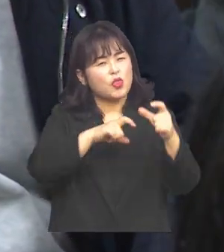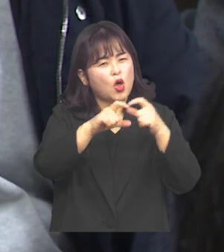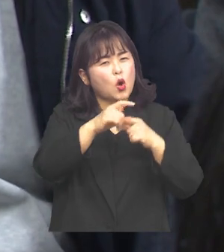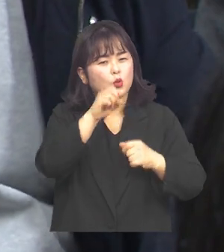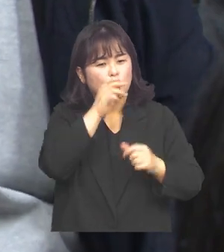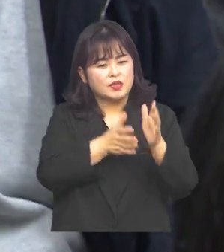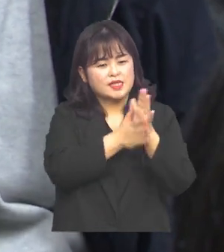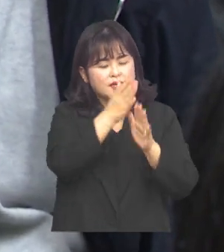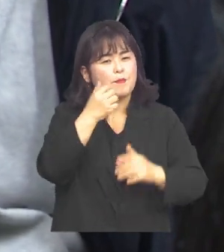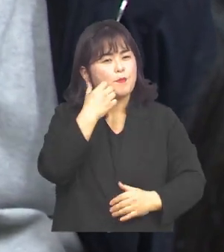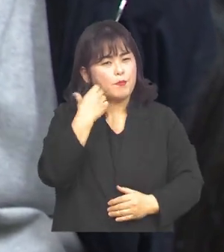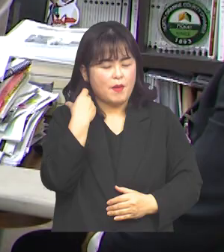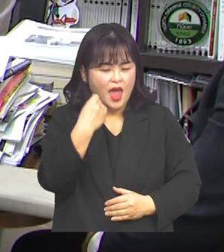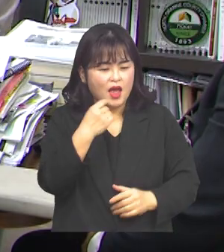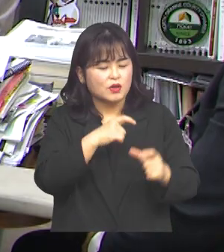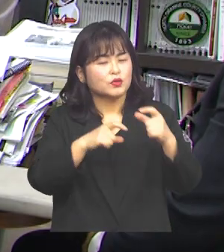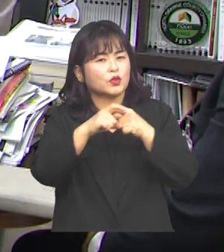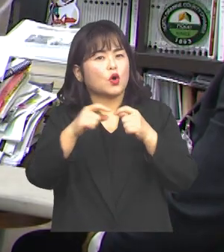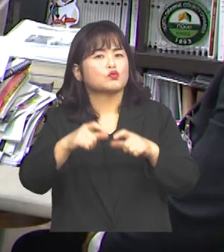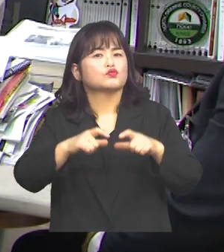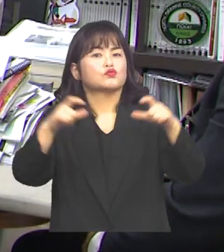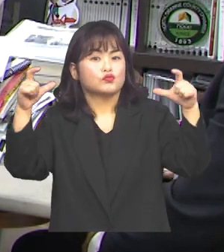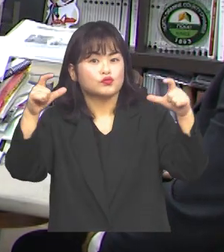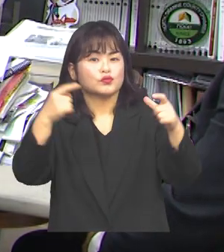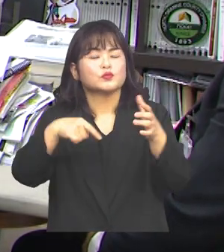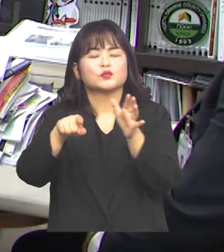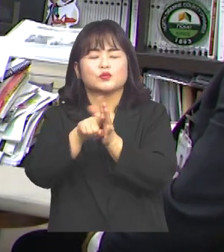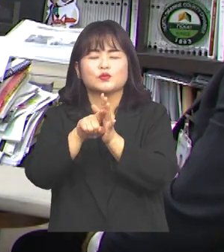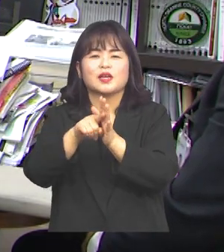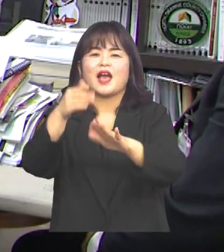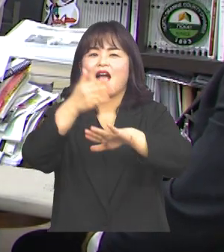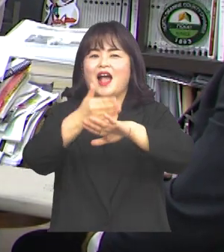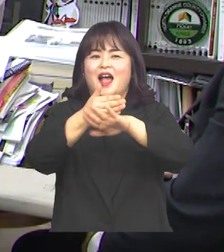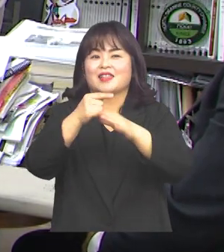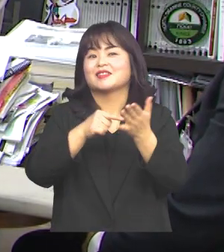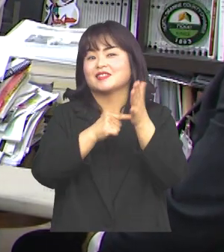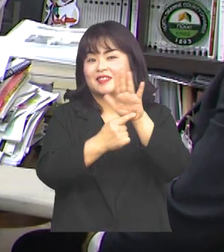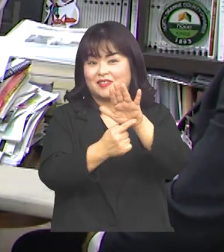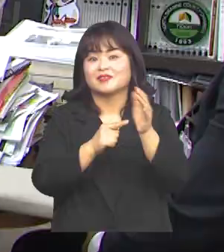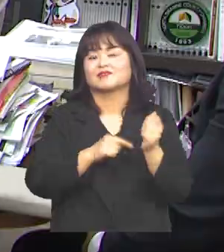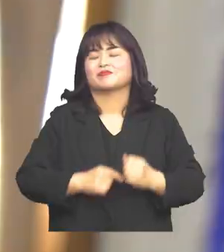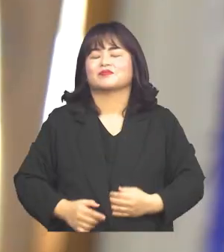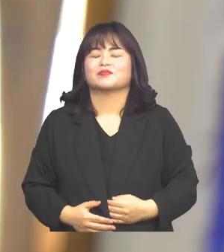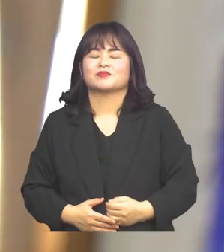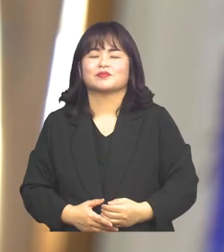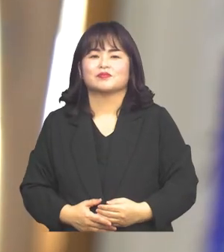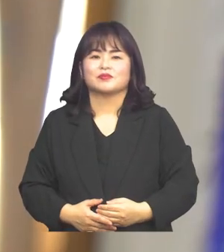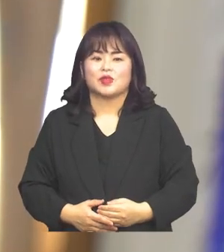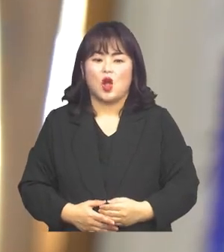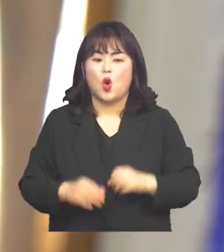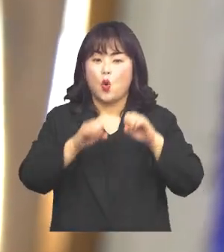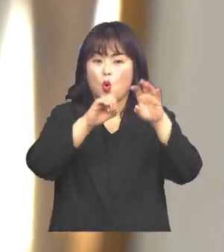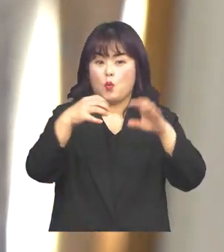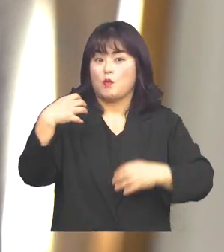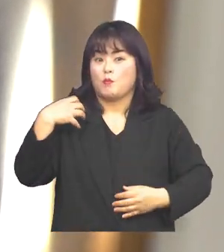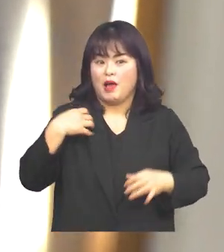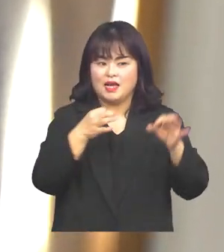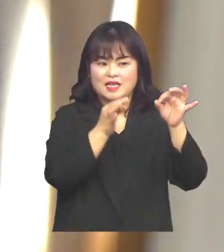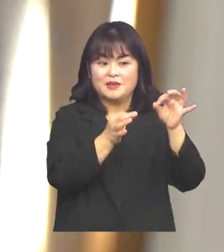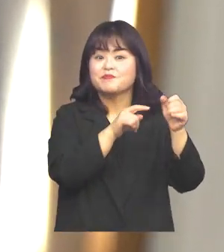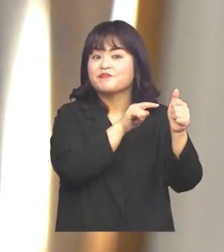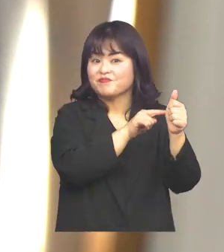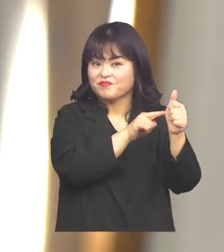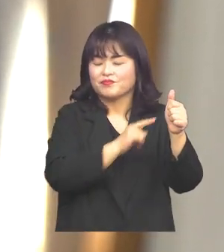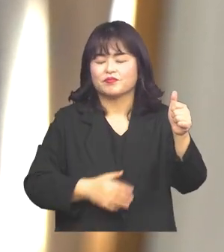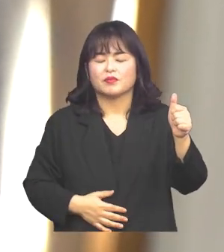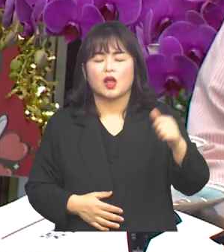용인특례시의 매력을 국내외에 널리 알리는 데 큰 힘이 될 것이라며 감사의 뜻을 전했습니다. 홍보대사로